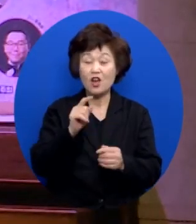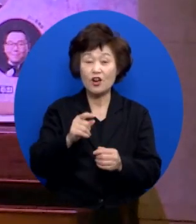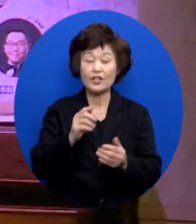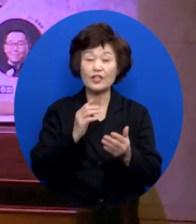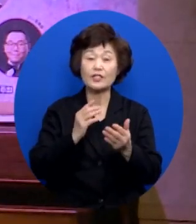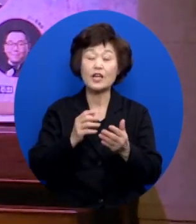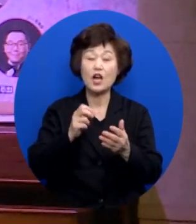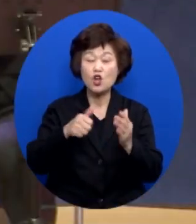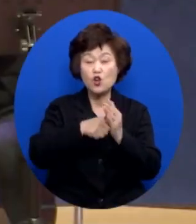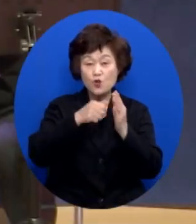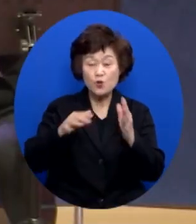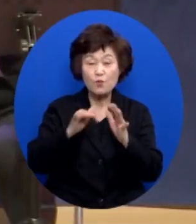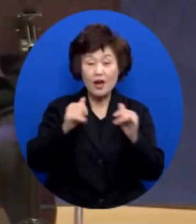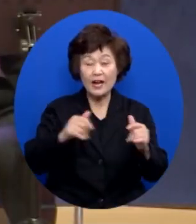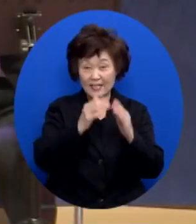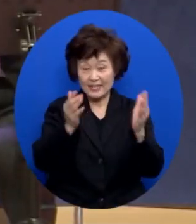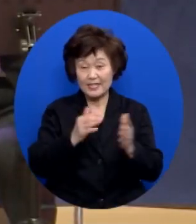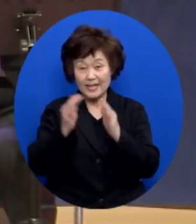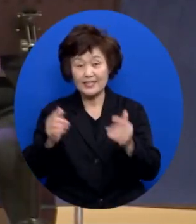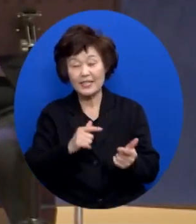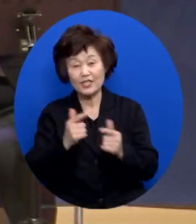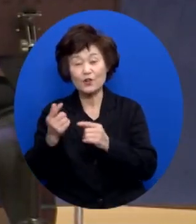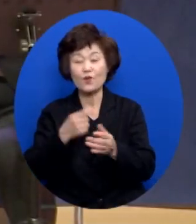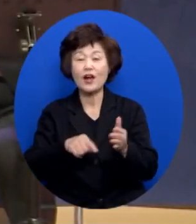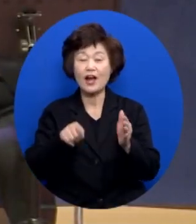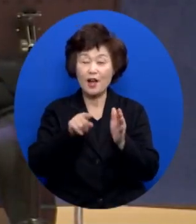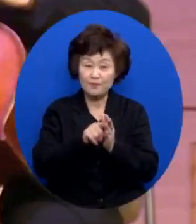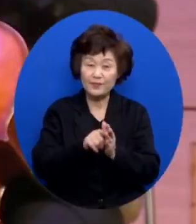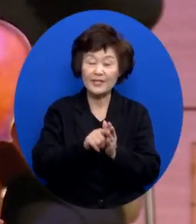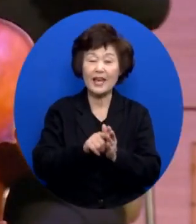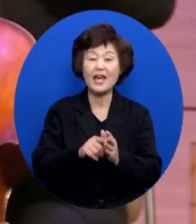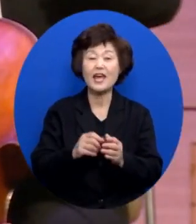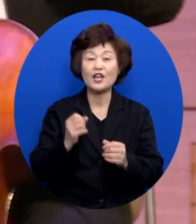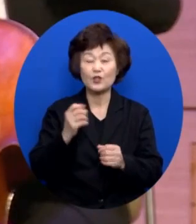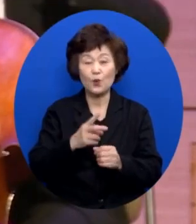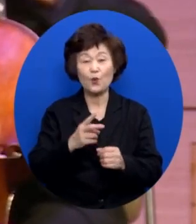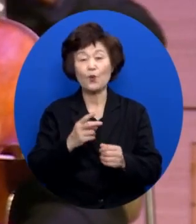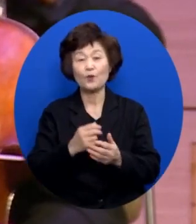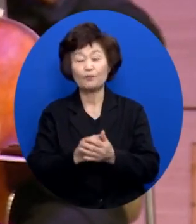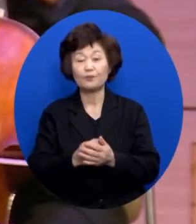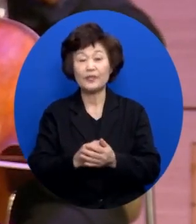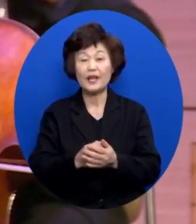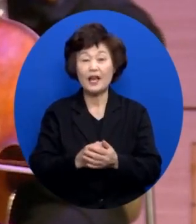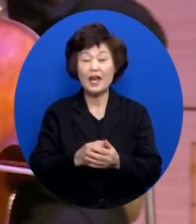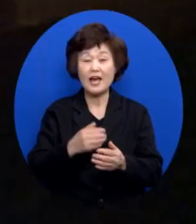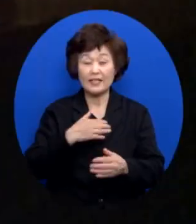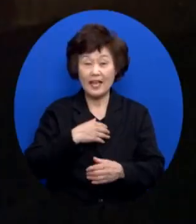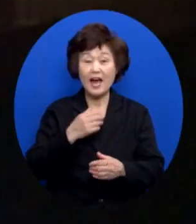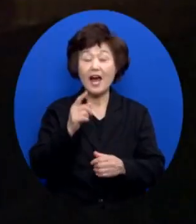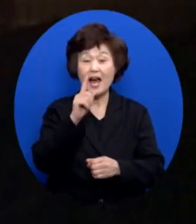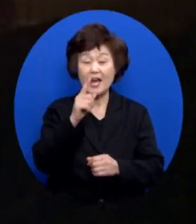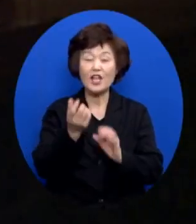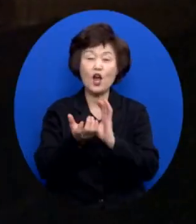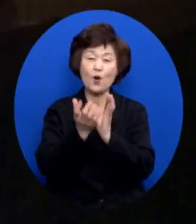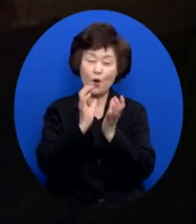오브 뮤직, 해리포터와 불의 잔등 익숙한 영화 OST 연주와 나 하나 꼽혀,